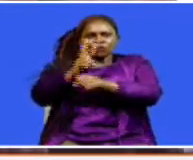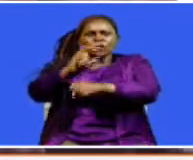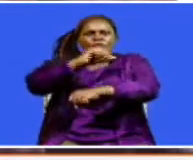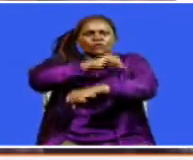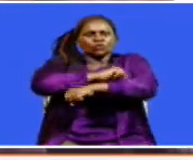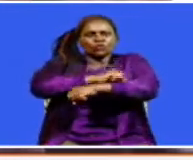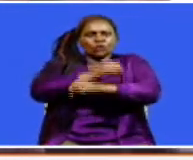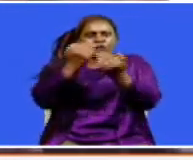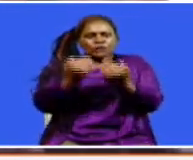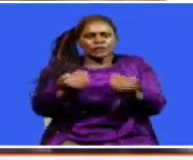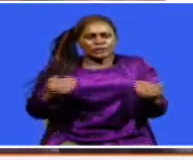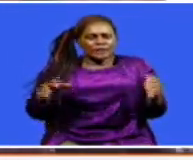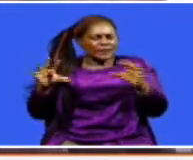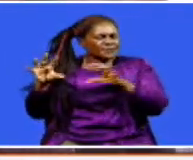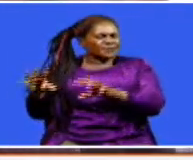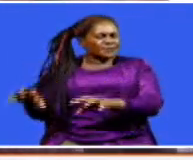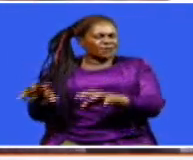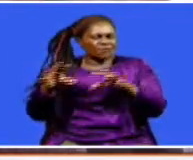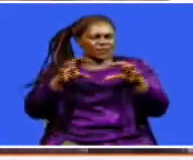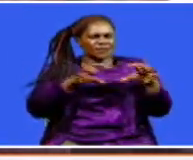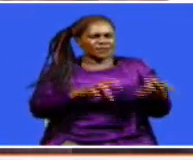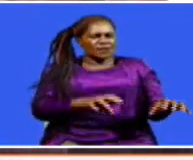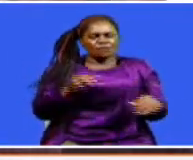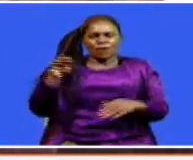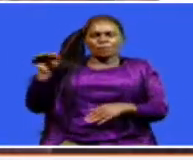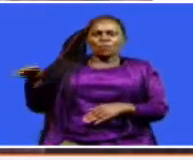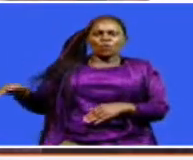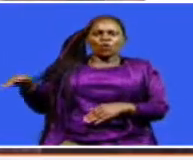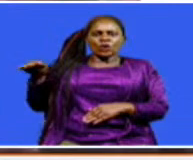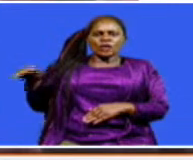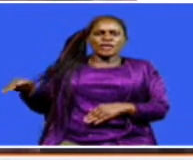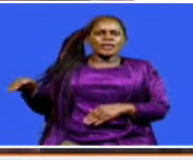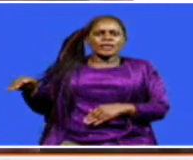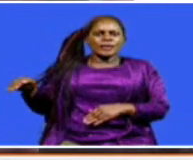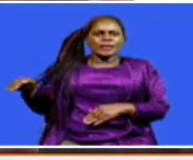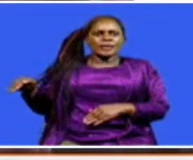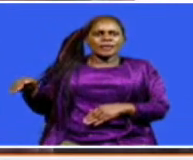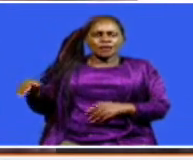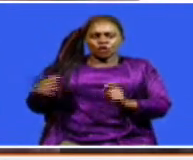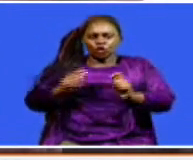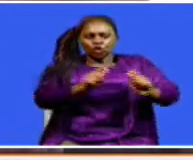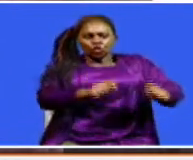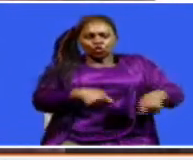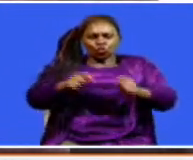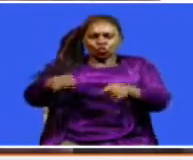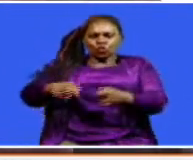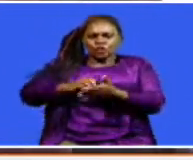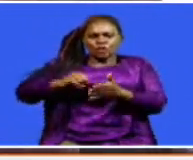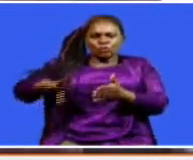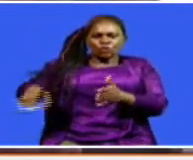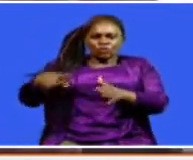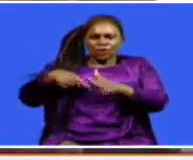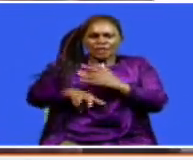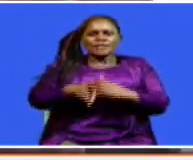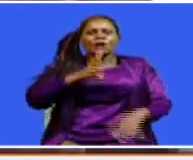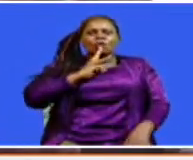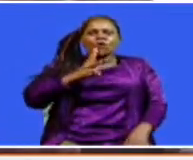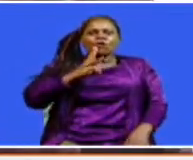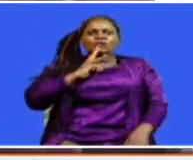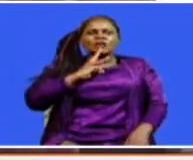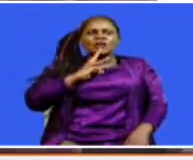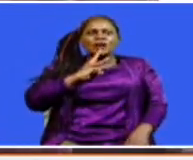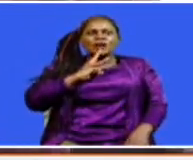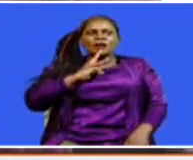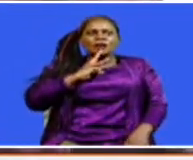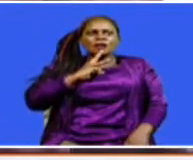watoto wanasubulika kila asubuhi. Wanatoa viatu, wanaingia kwa maji kila siku, hata